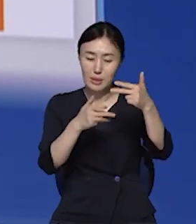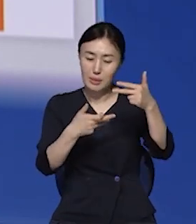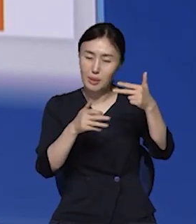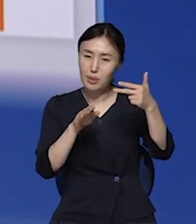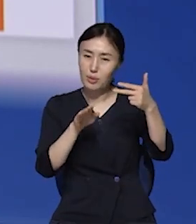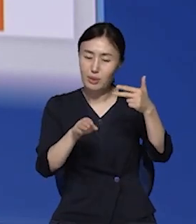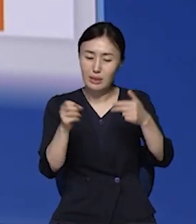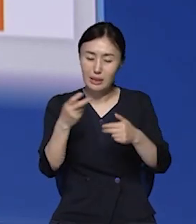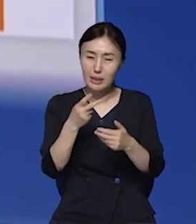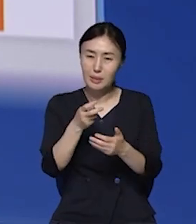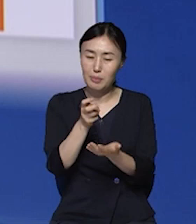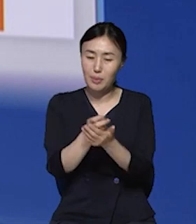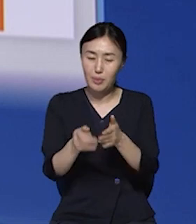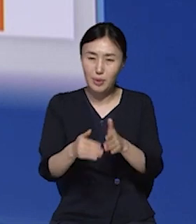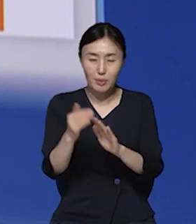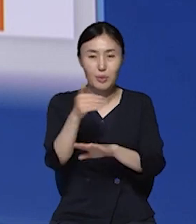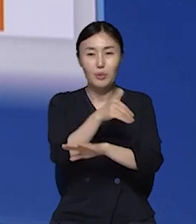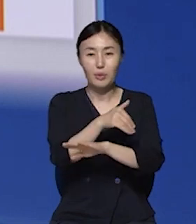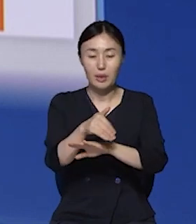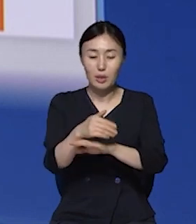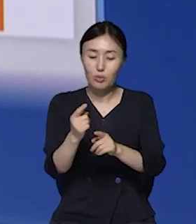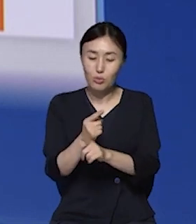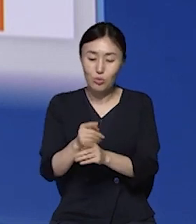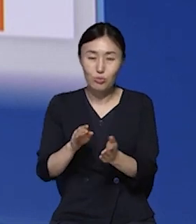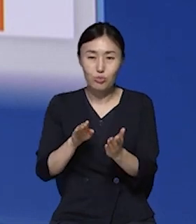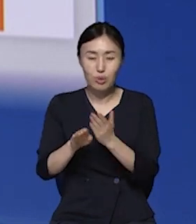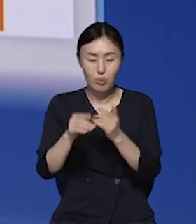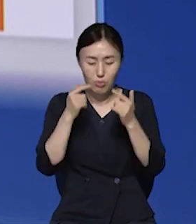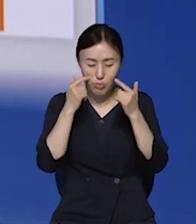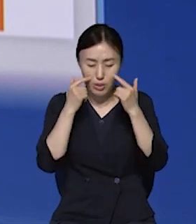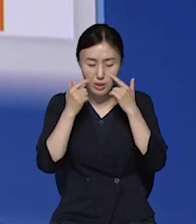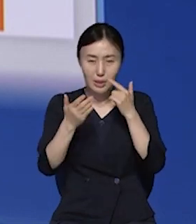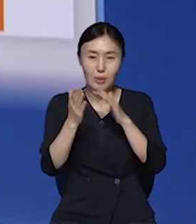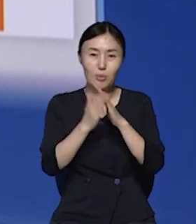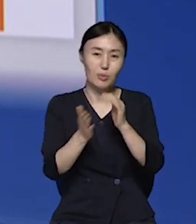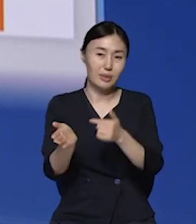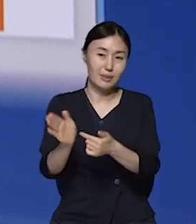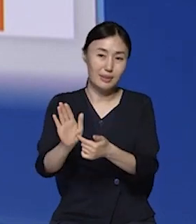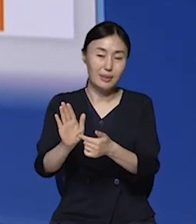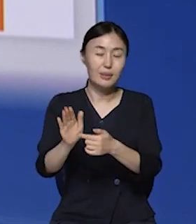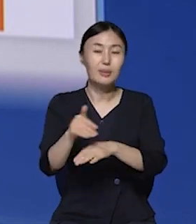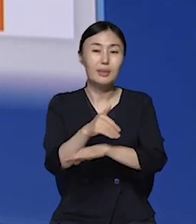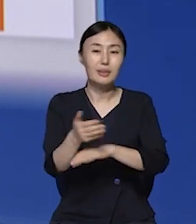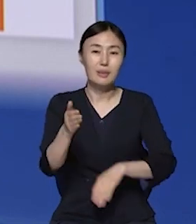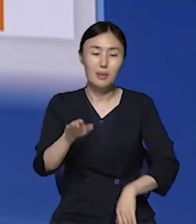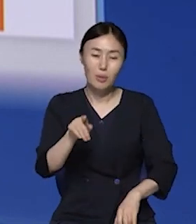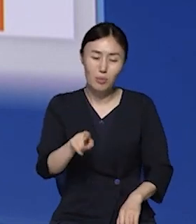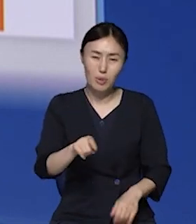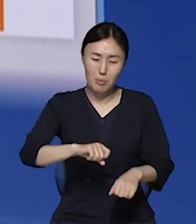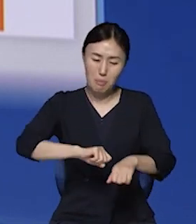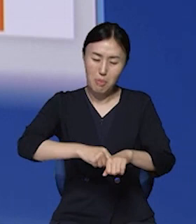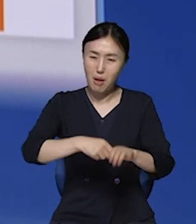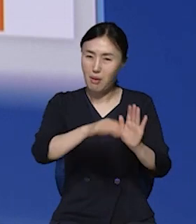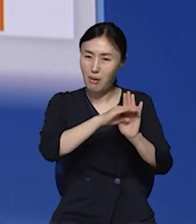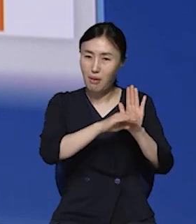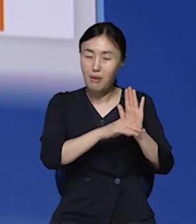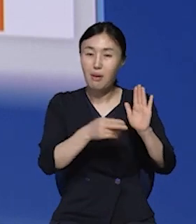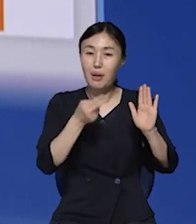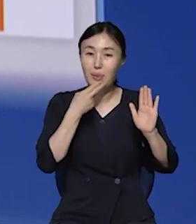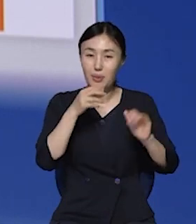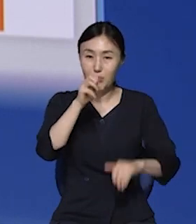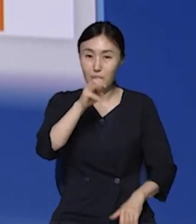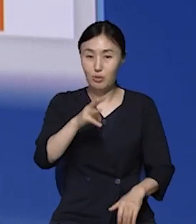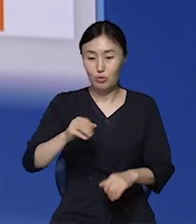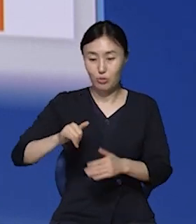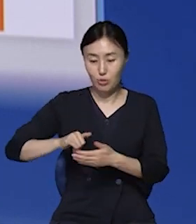예고를 할 예정입니다. 수정된 문구도 그때 정확하게 공개될 예정인데 이번에는 독소조항 없이 광주 군공항